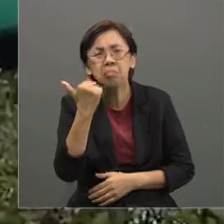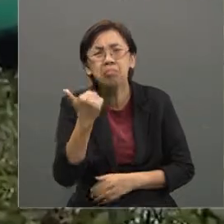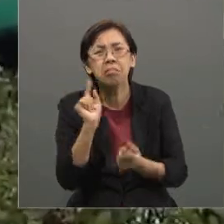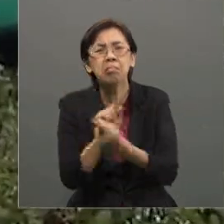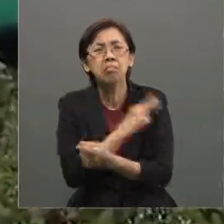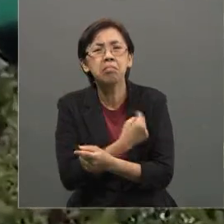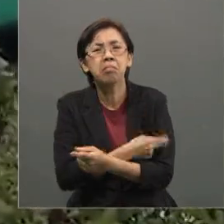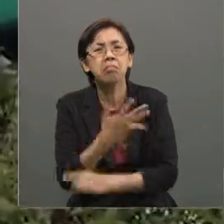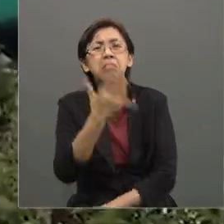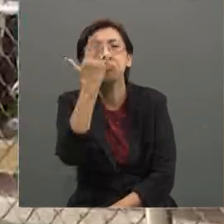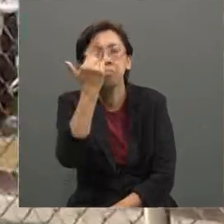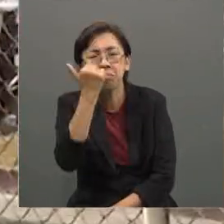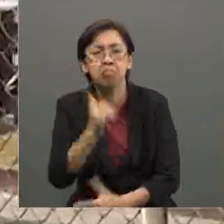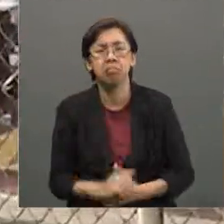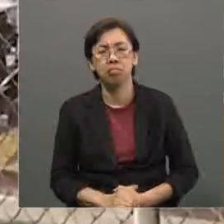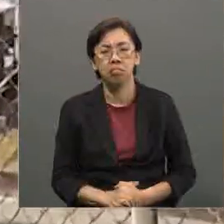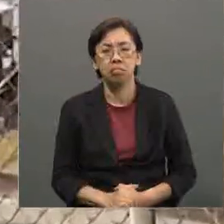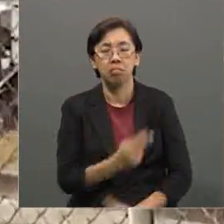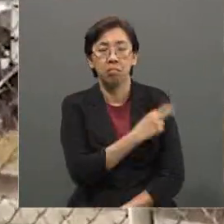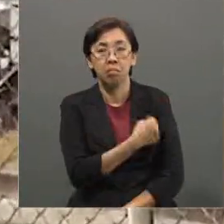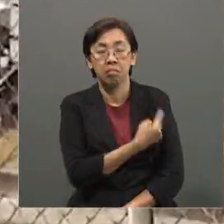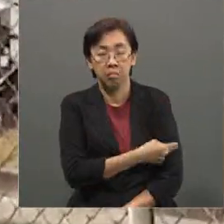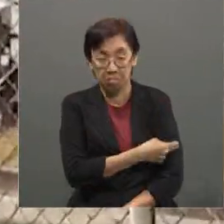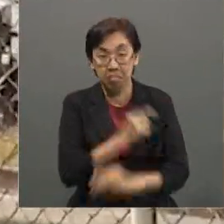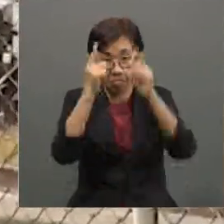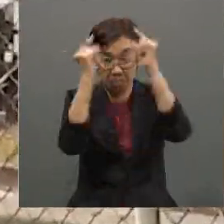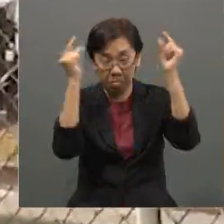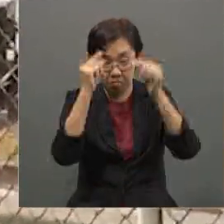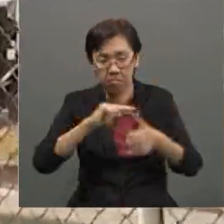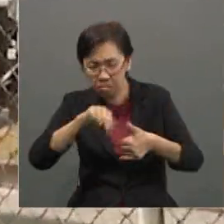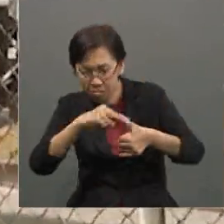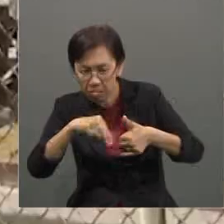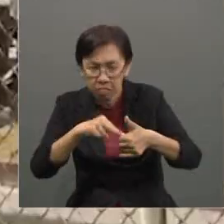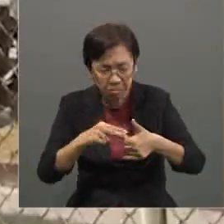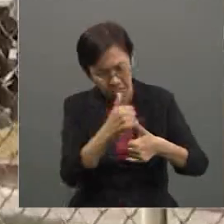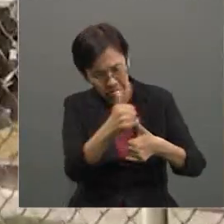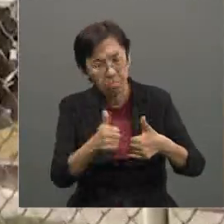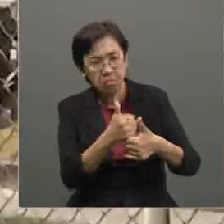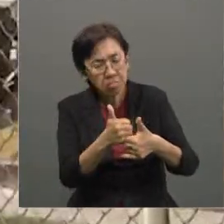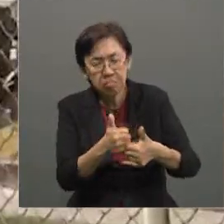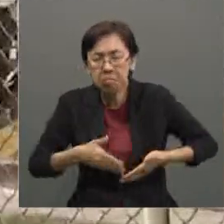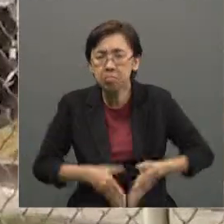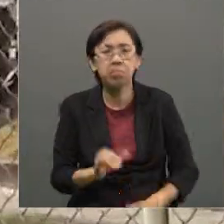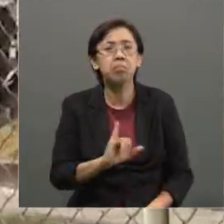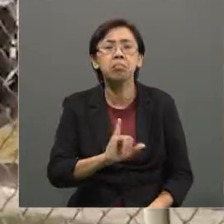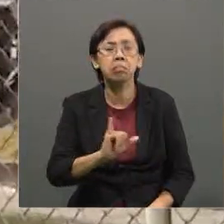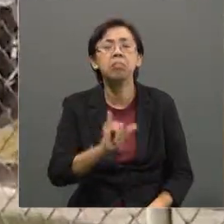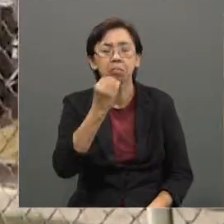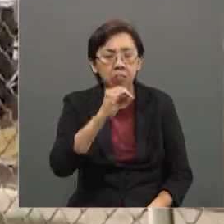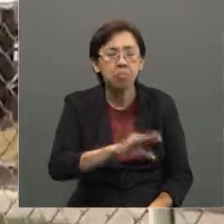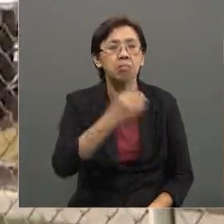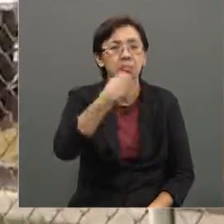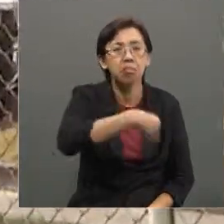มอนะทีนี้เขาก็บอกว่าพยาบาลที่เชี่ยวชาญนั้นอ่ะเขาตรวจร่างกายแล้วผลมันก็ยืนยันว่ายังไม่ถึงเวลาคลอดก็เลยบอกให้กลับบ้าน